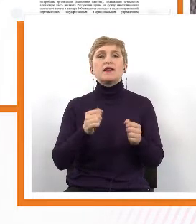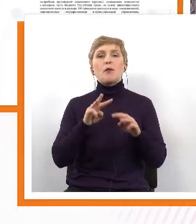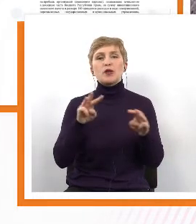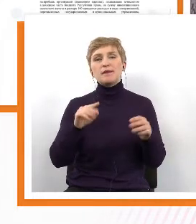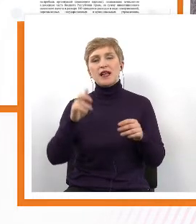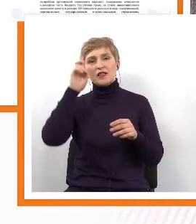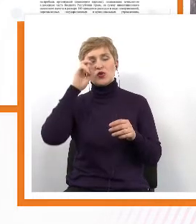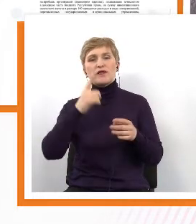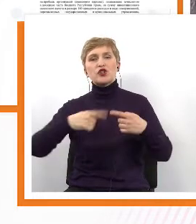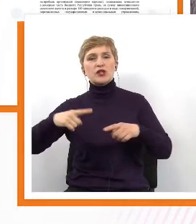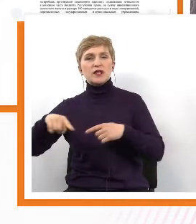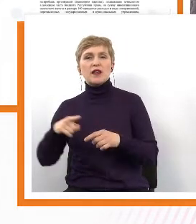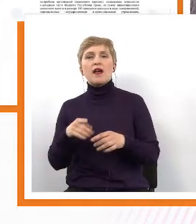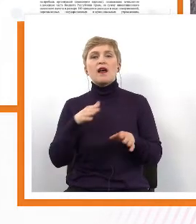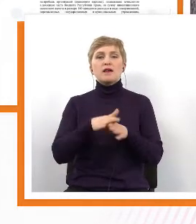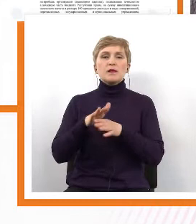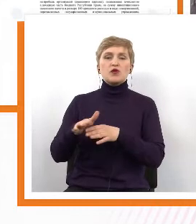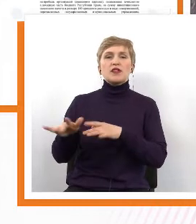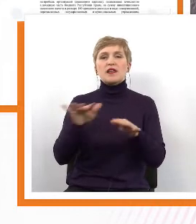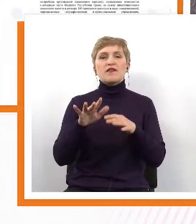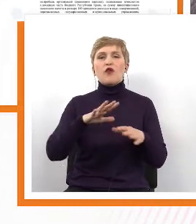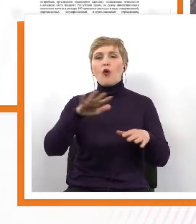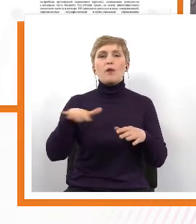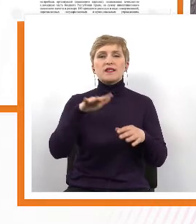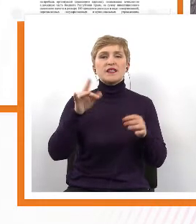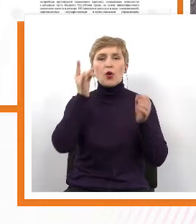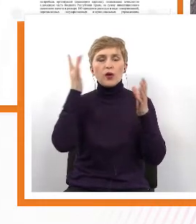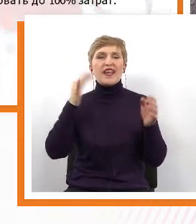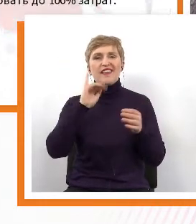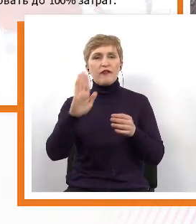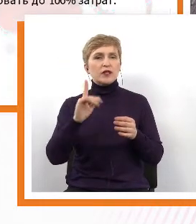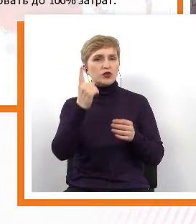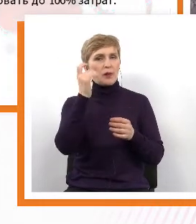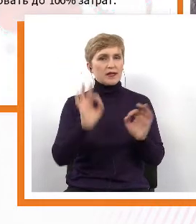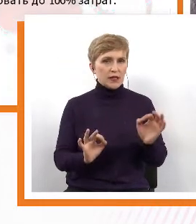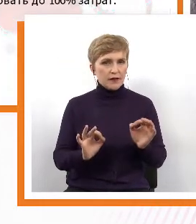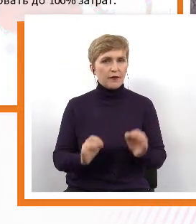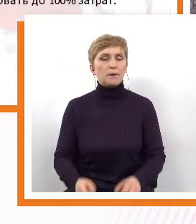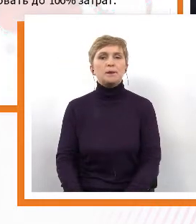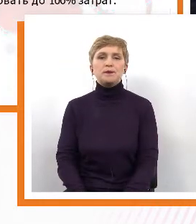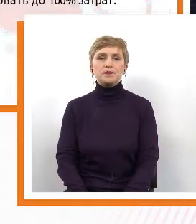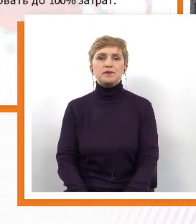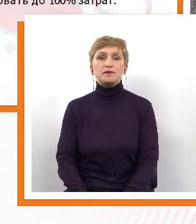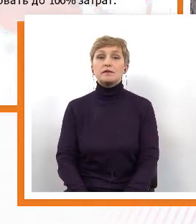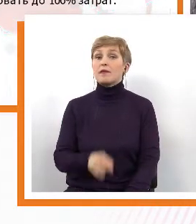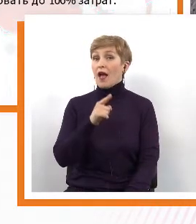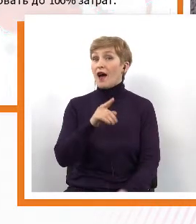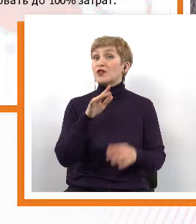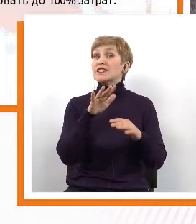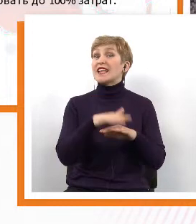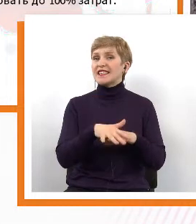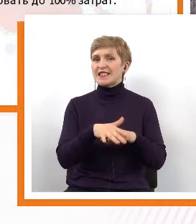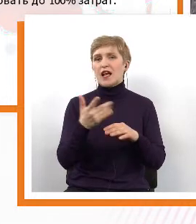государственных учреждений, осуществляющих деятельность в области культуры, ИНВ 100%. А вот статистика, о которой